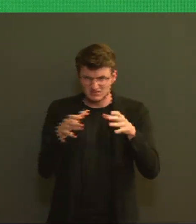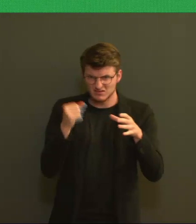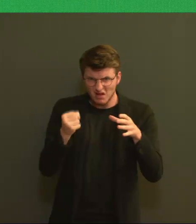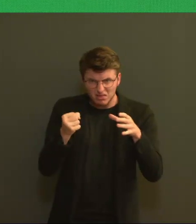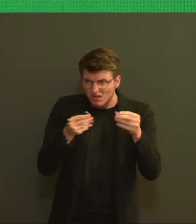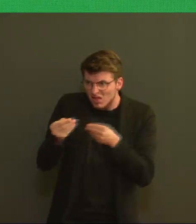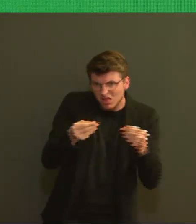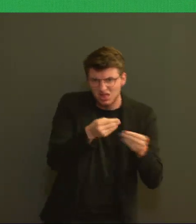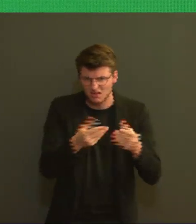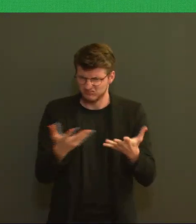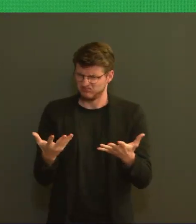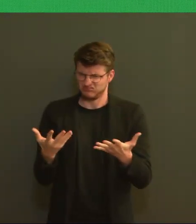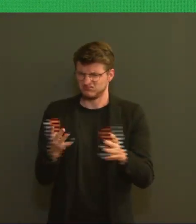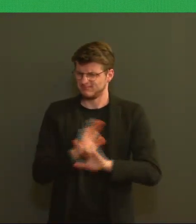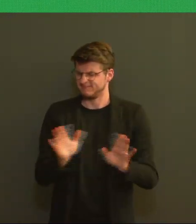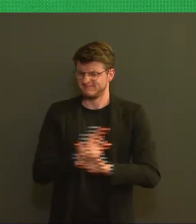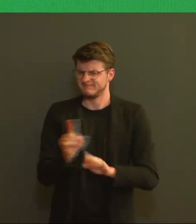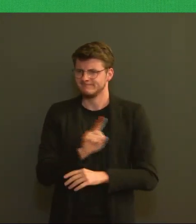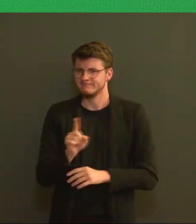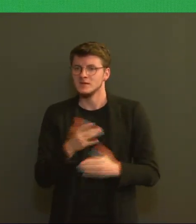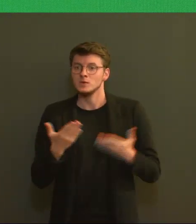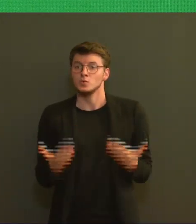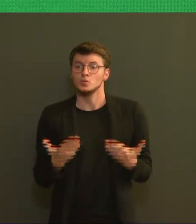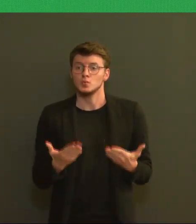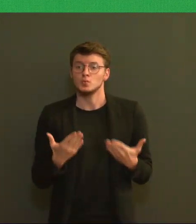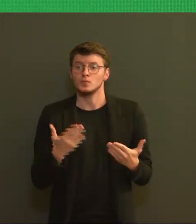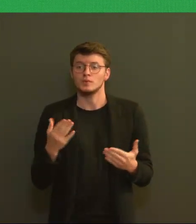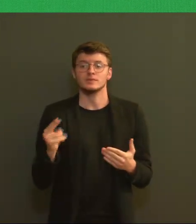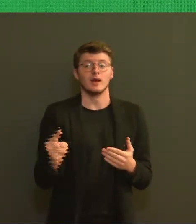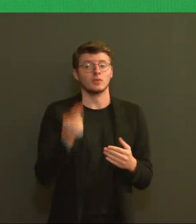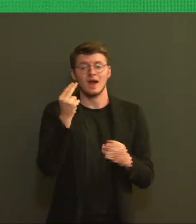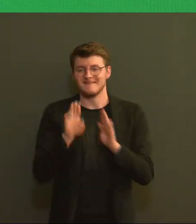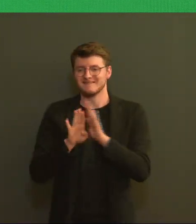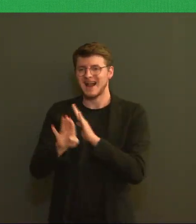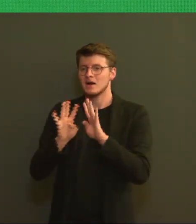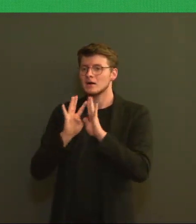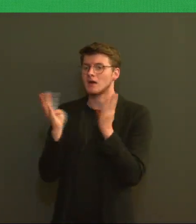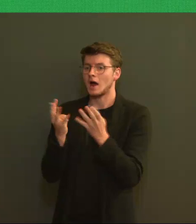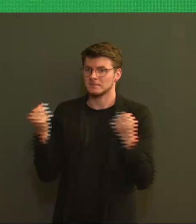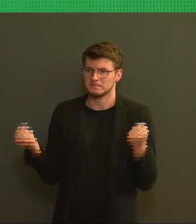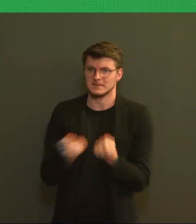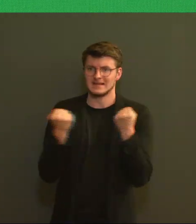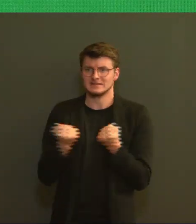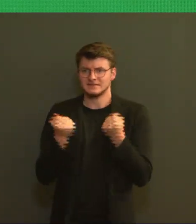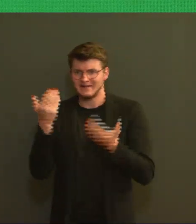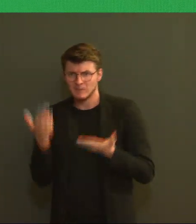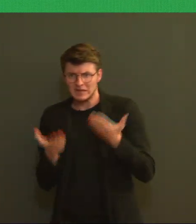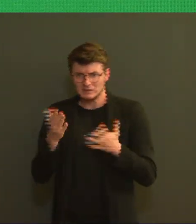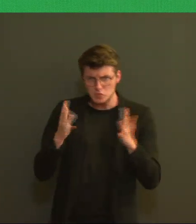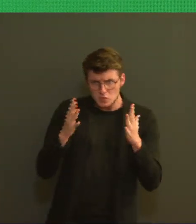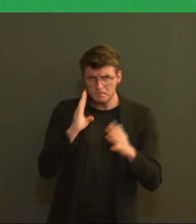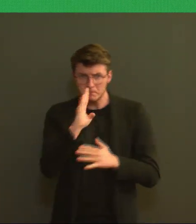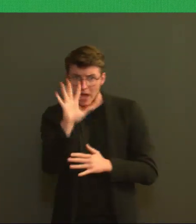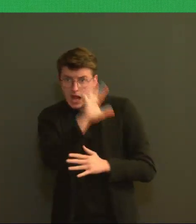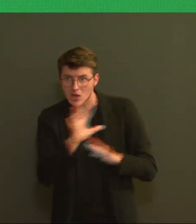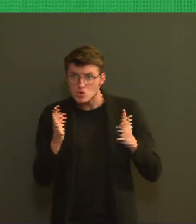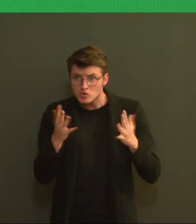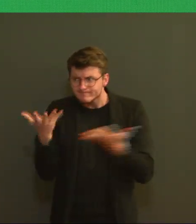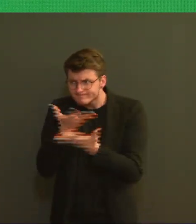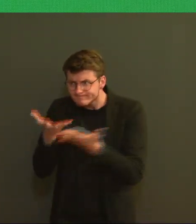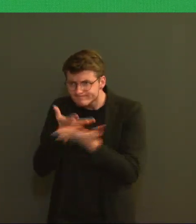Momenteel evalueert de Nationale Veiligheidsraad de situatie in ons land. Wordt besproken welke bijkomende maatregelen